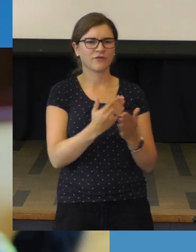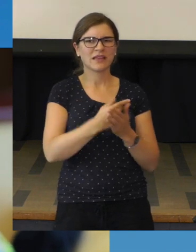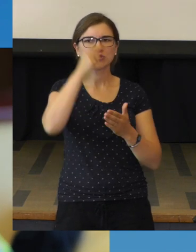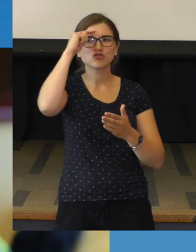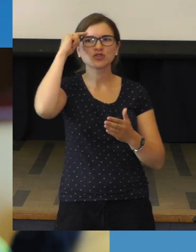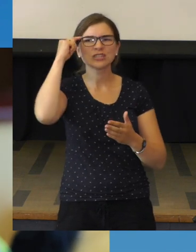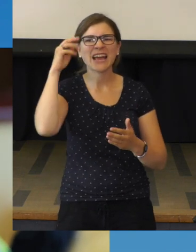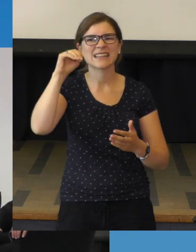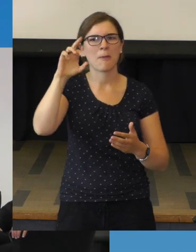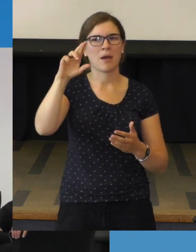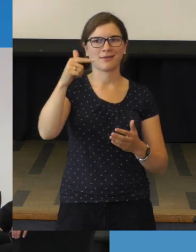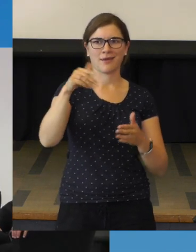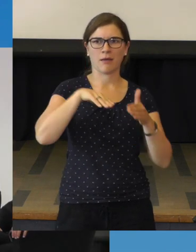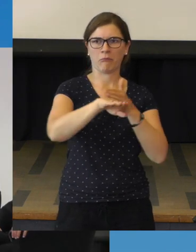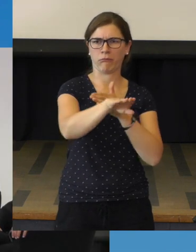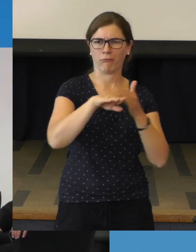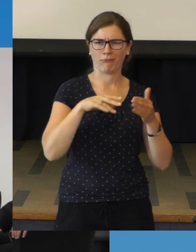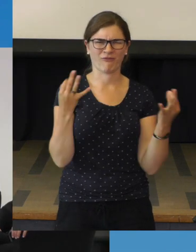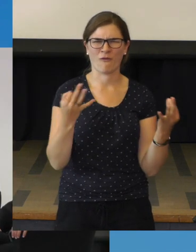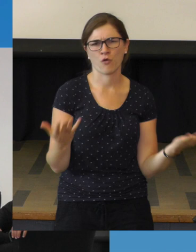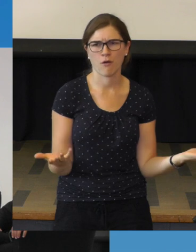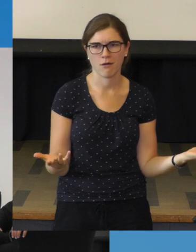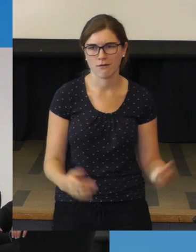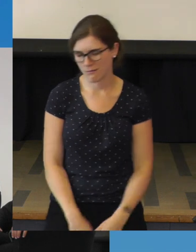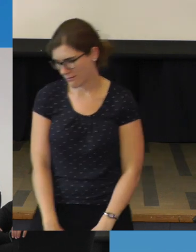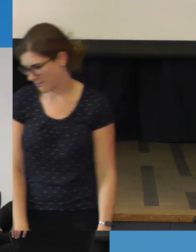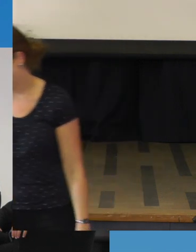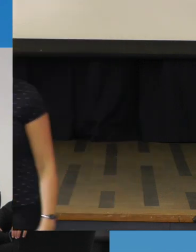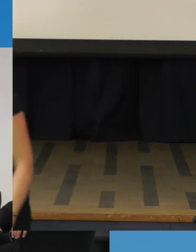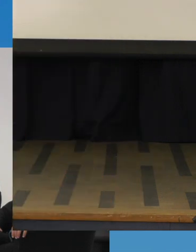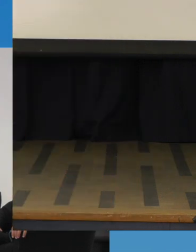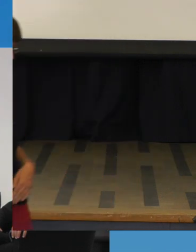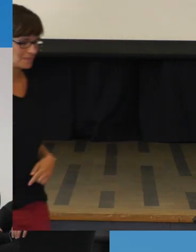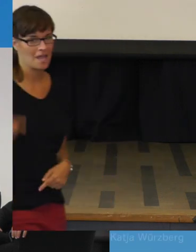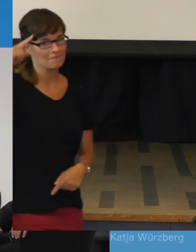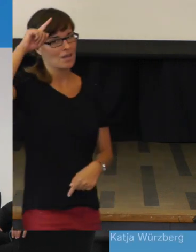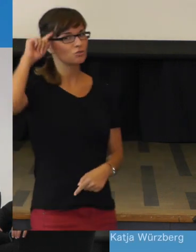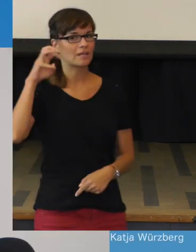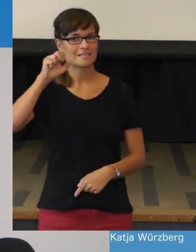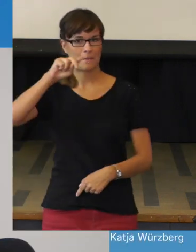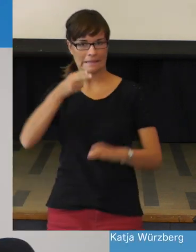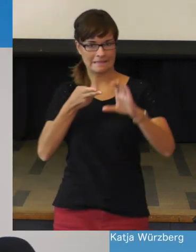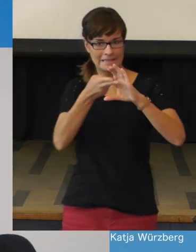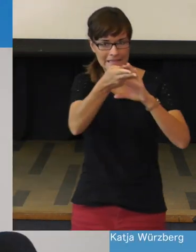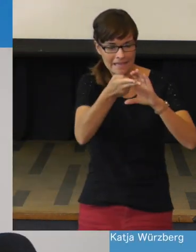Stress-MRT. Das Stress-MRT geht in die gleiche Richtung oder in die ähnliche Richtung wie die